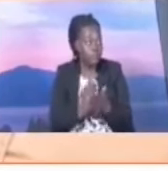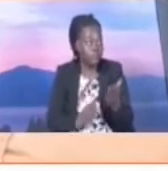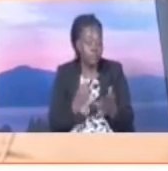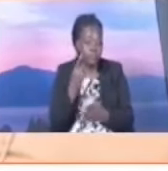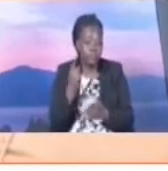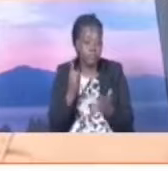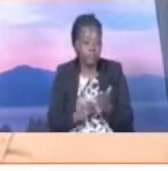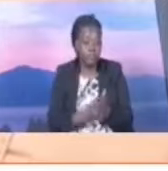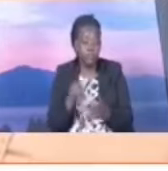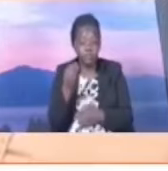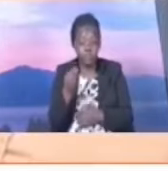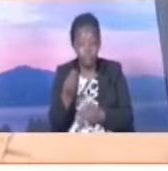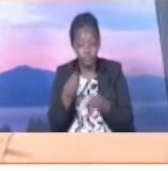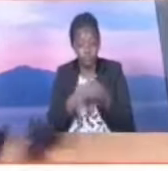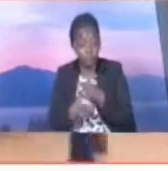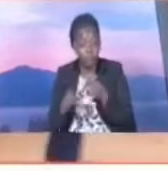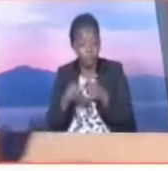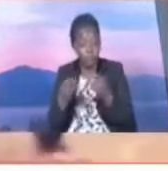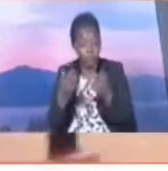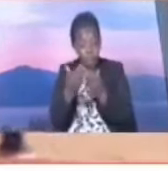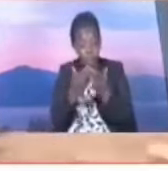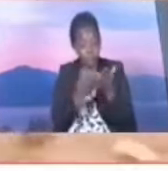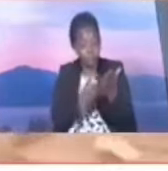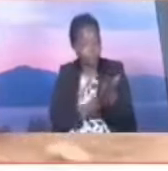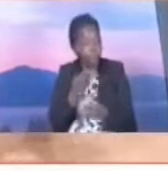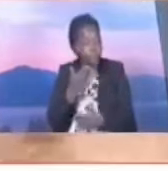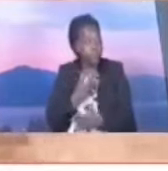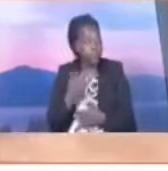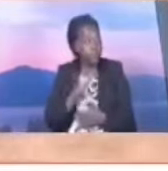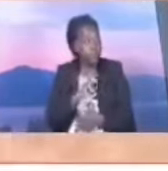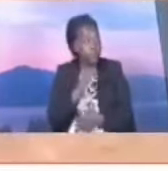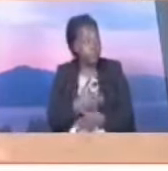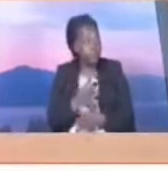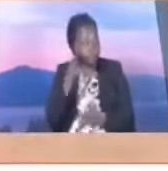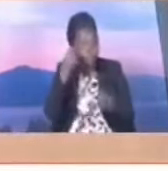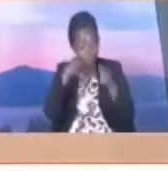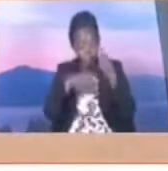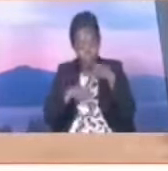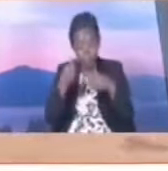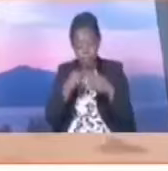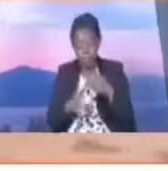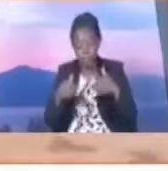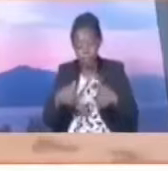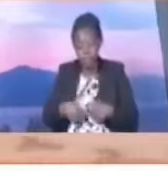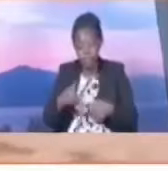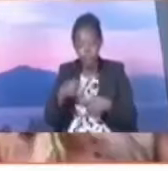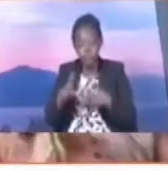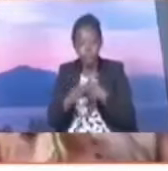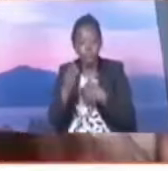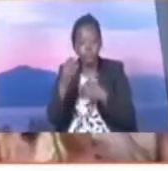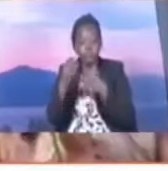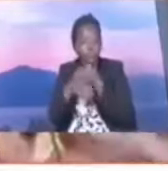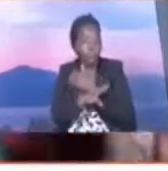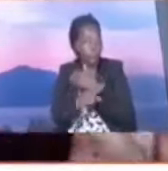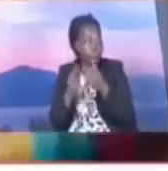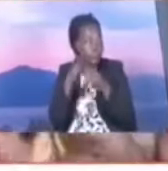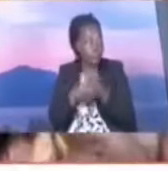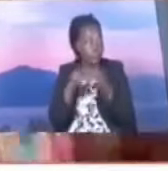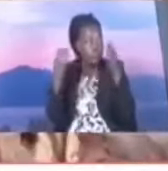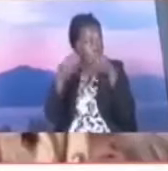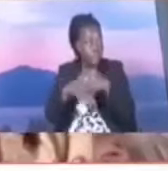ssente nga nkigula nga ne kalisiti nkayina. Abamu ku bakyala bazinga bakaba nga bagamba nti avukano bababye mu kiro kapito wange